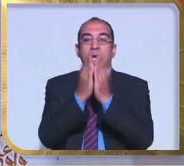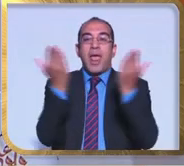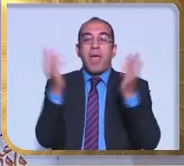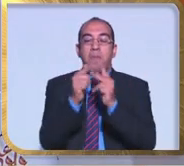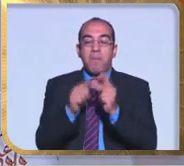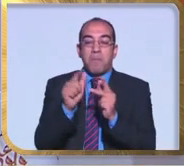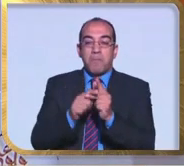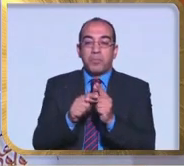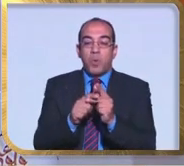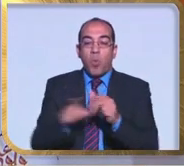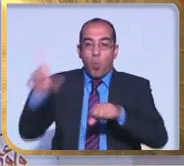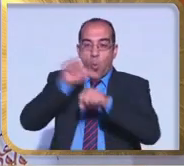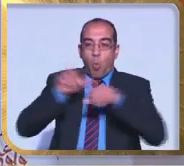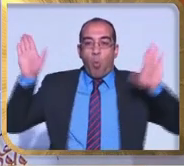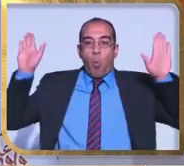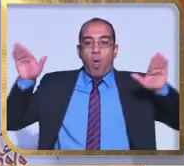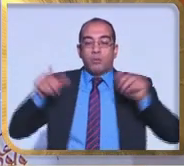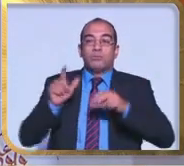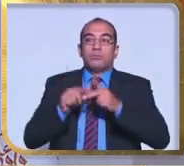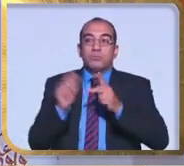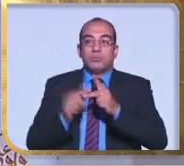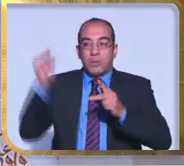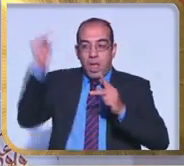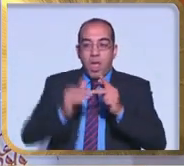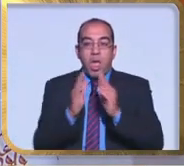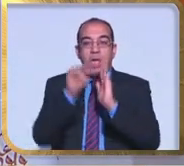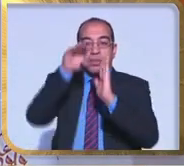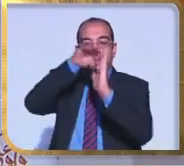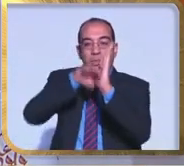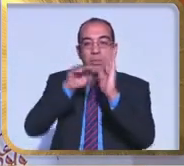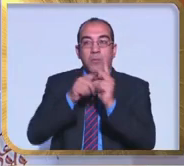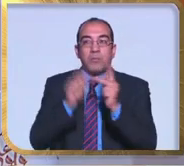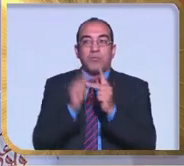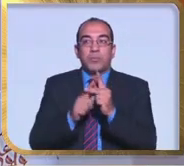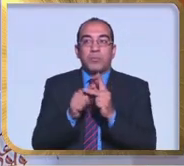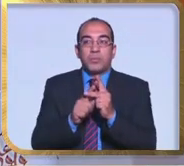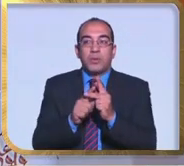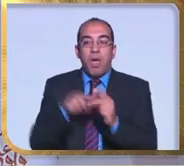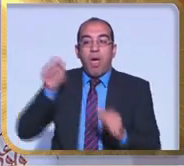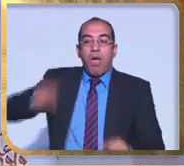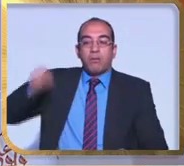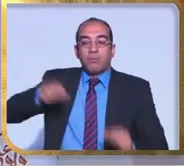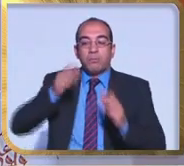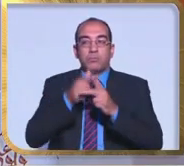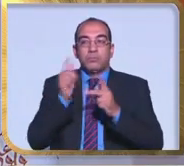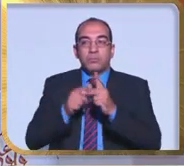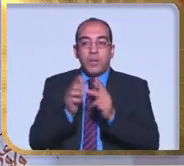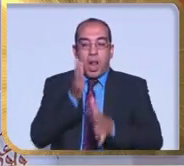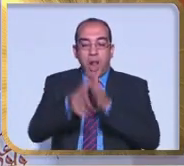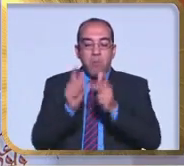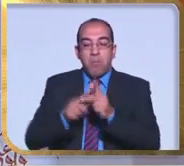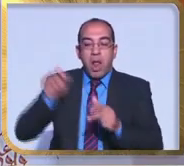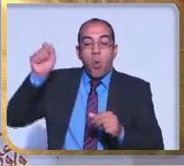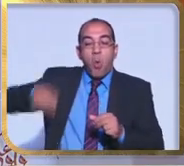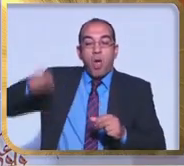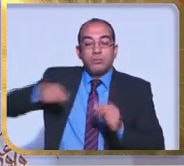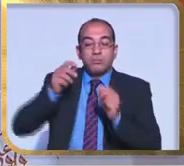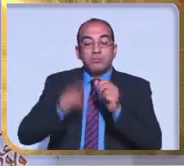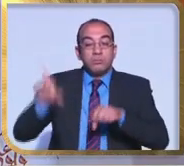البدء الوحي تحته الأبواب بتعالج القضية دي، تتناول هذا